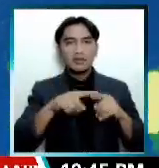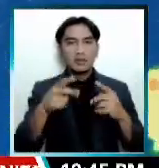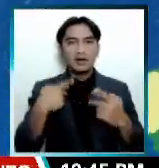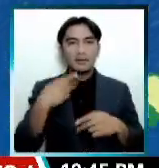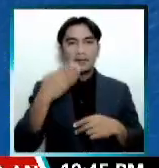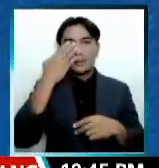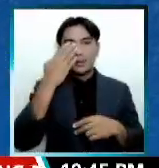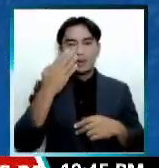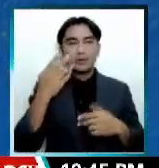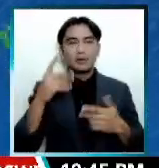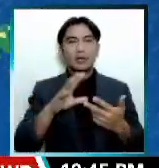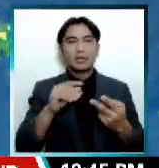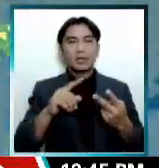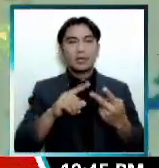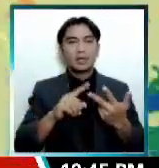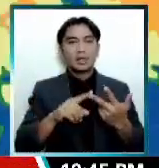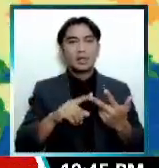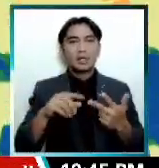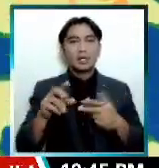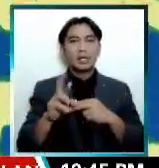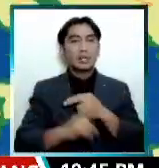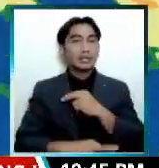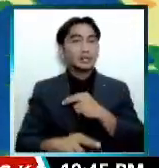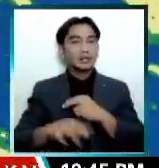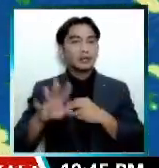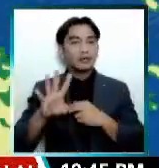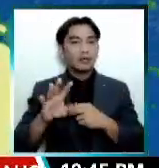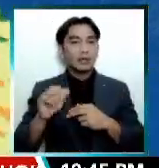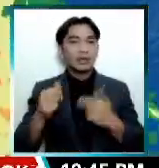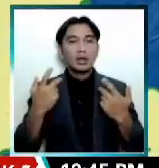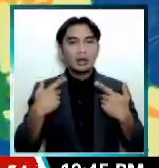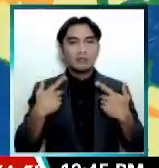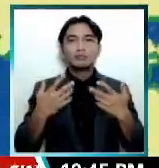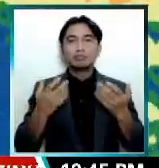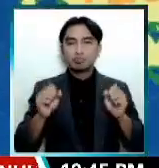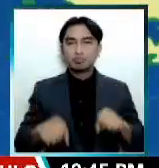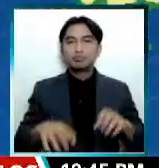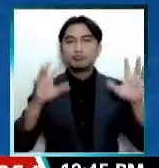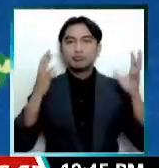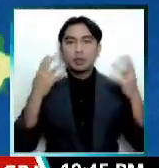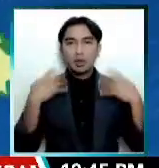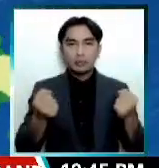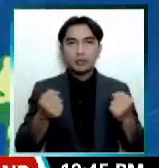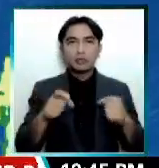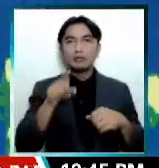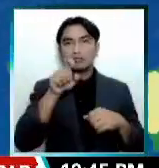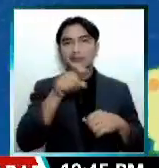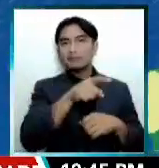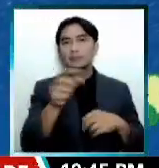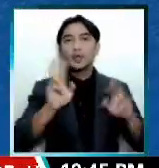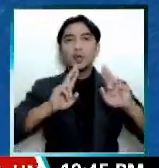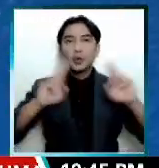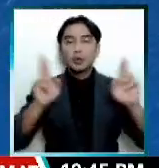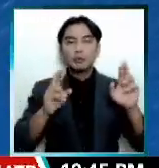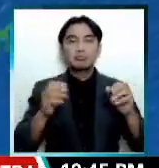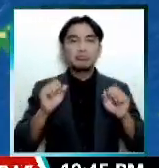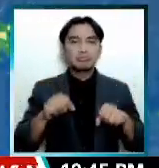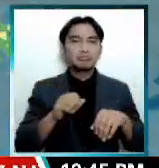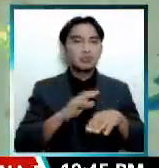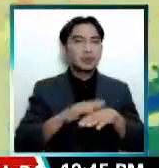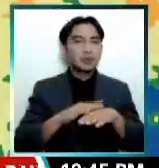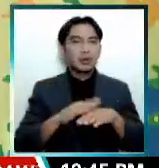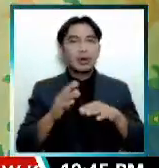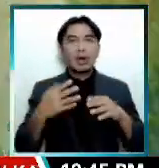at Calabarzon. Posible ang heavy to intense rains, kaya maging I am ready sa banta ng baha o pagguho ng